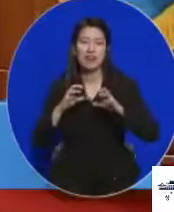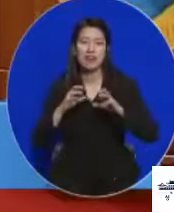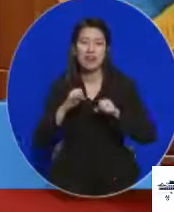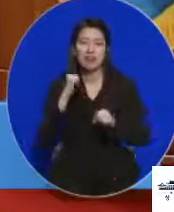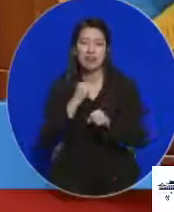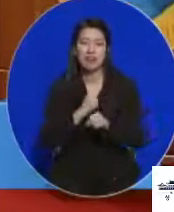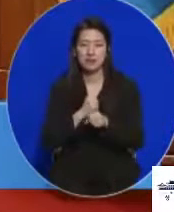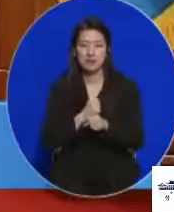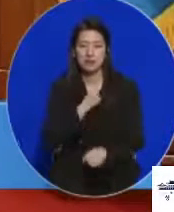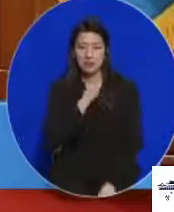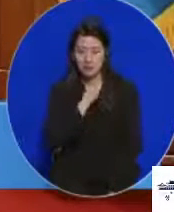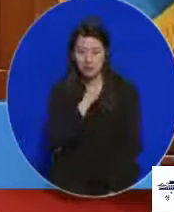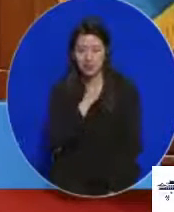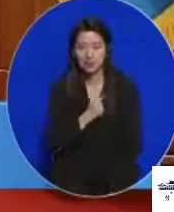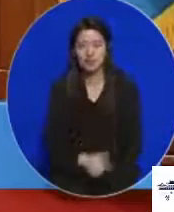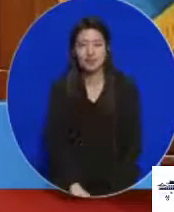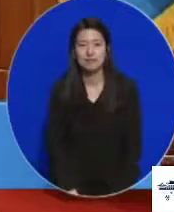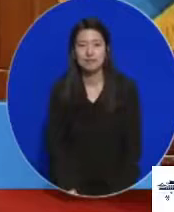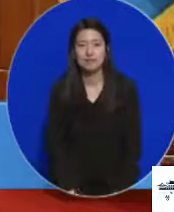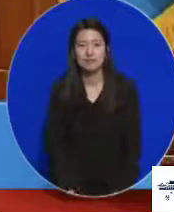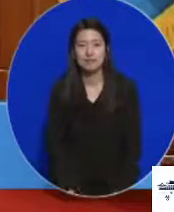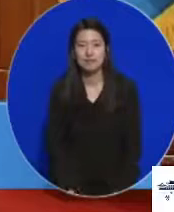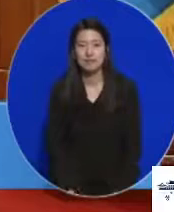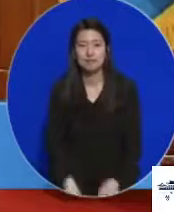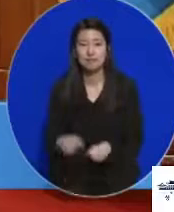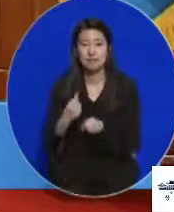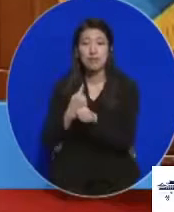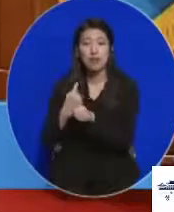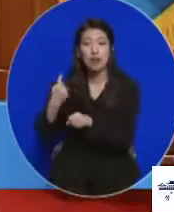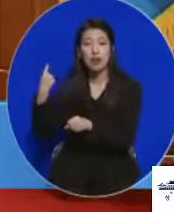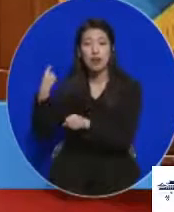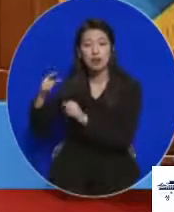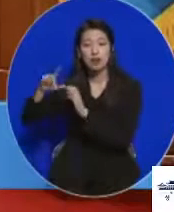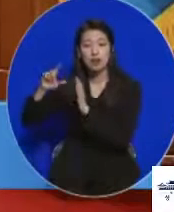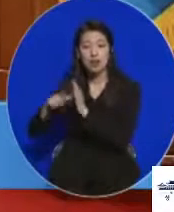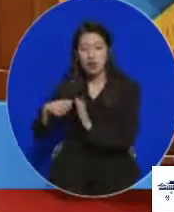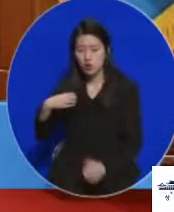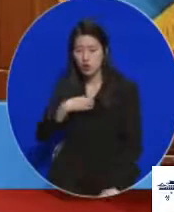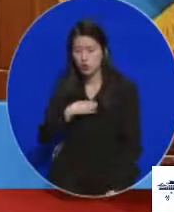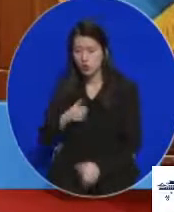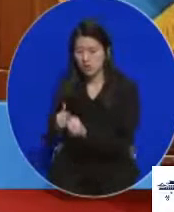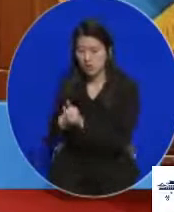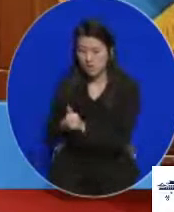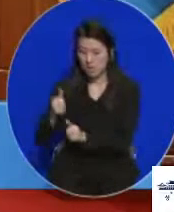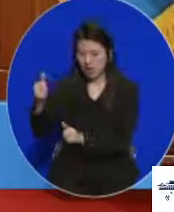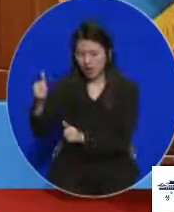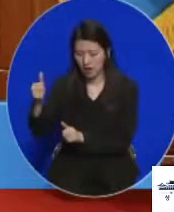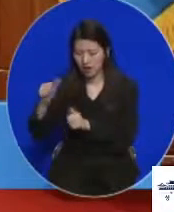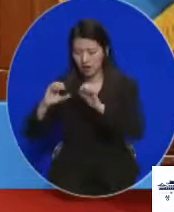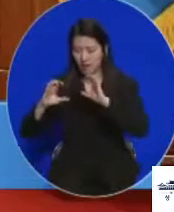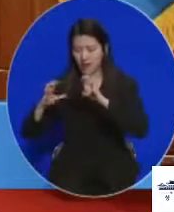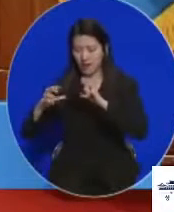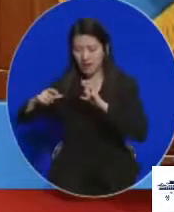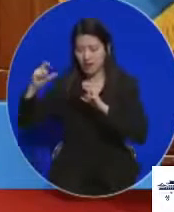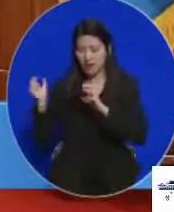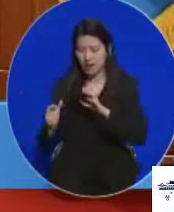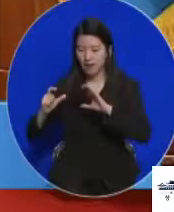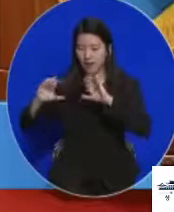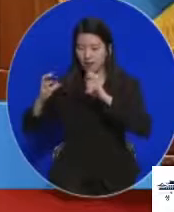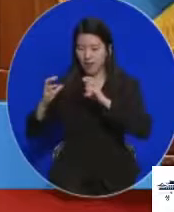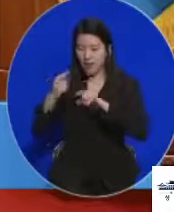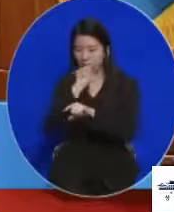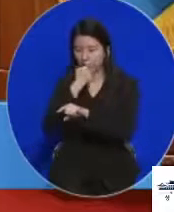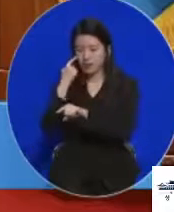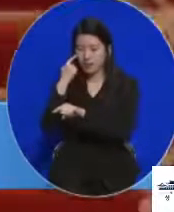전할 것입니다 지난해는 위기에 강한 나라 대한민국을 재발견 한